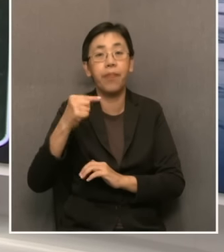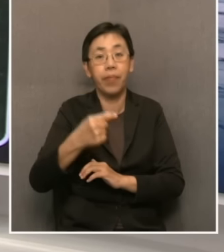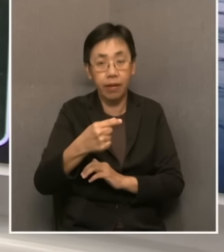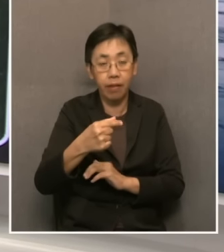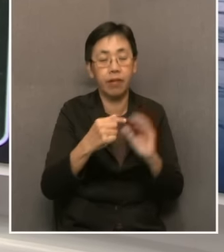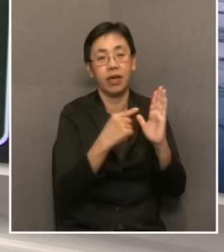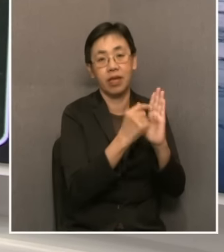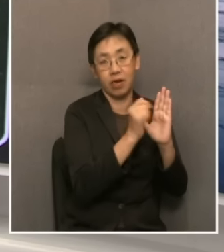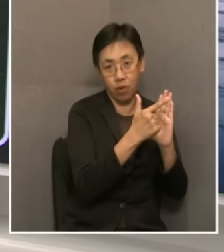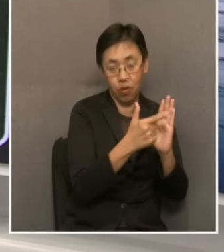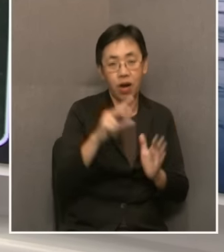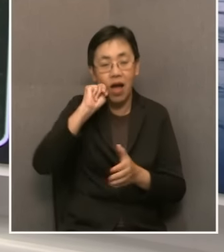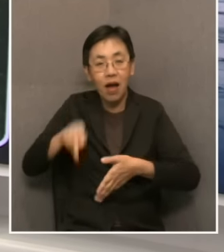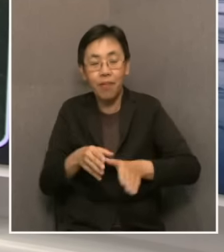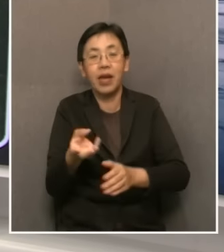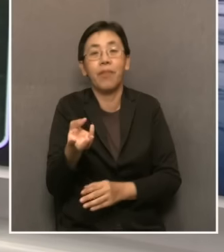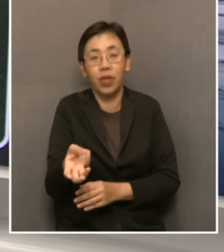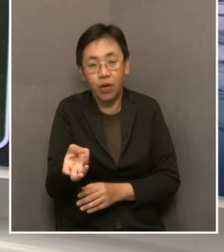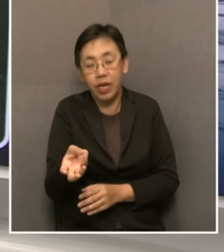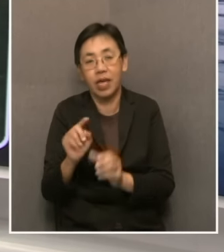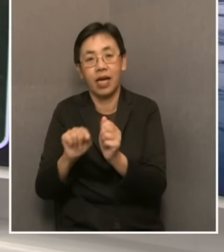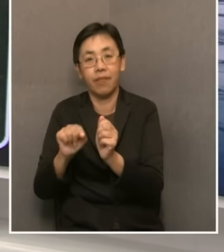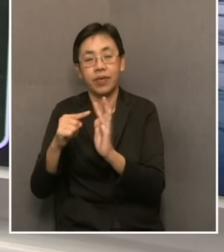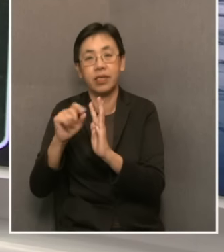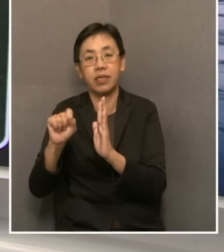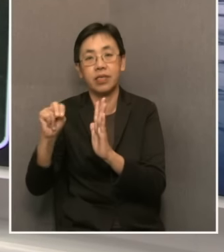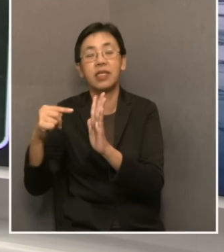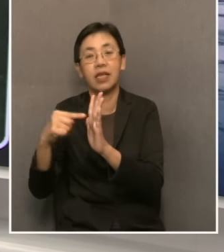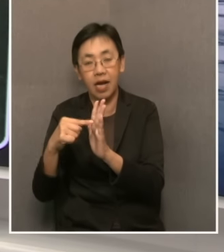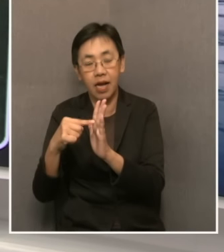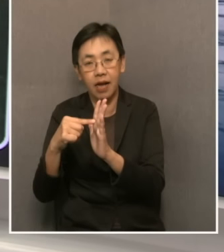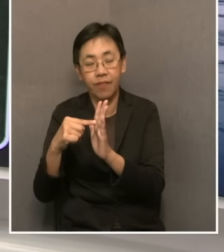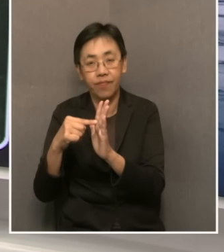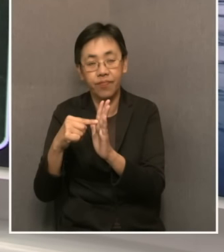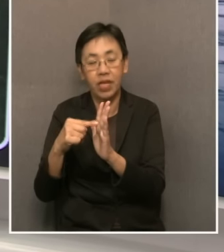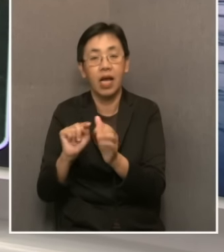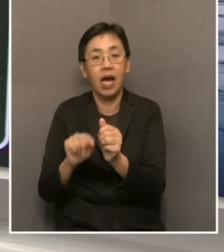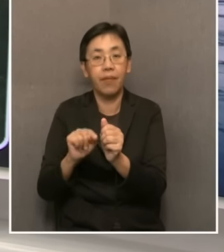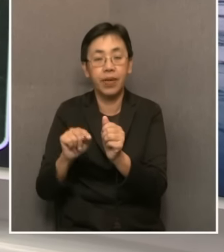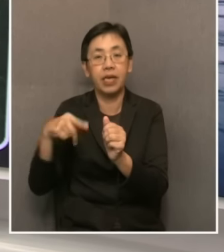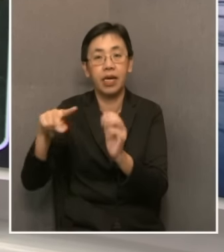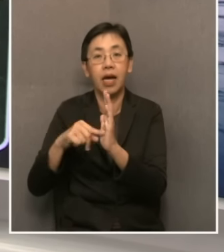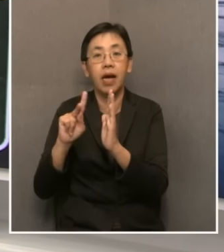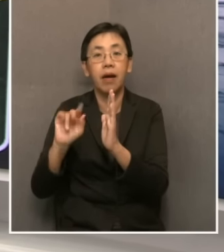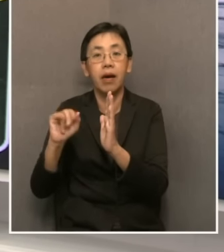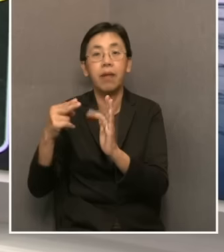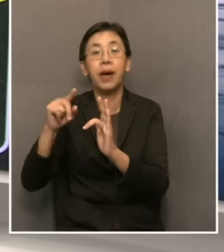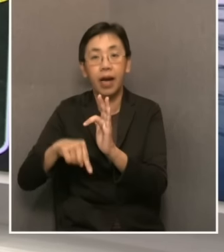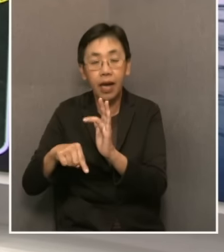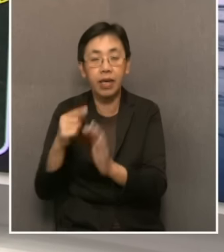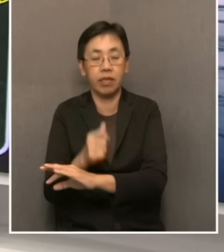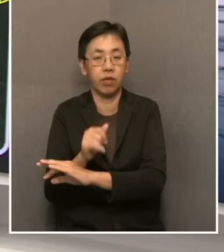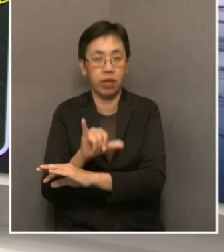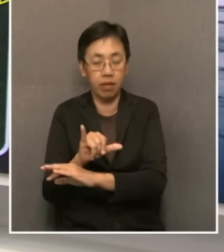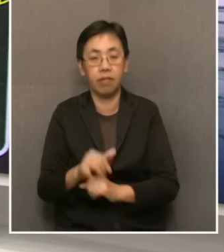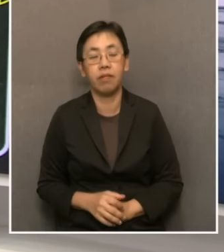ณแม่น้ำน้อยนะคะตำบลหัวเวียงอำเภอเสนาตำบลลาดชิดตำบลท่าดินแดงอำเภอผักไห่จังหวัดพระนครศรีอยุธยาและบ